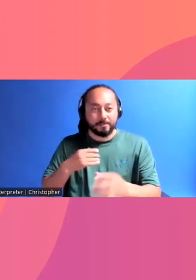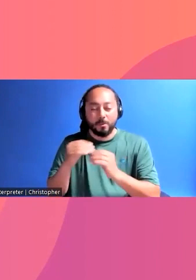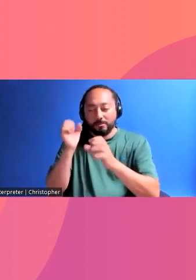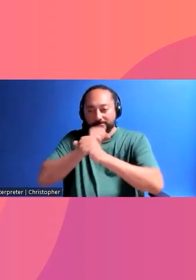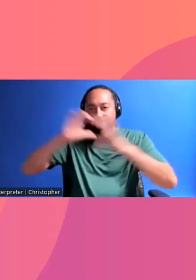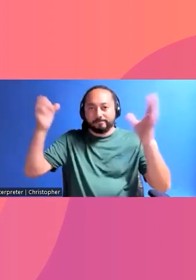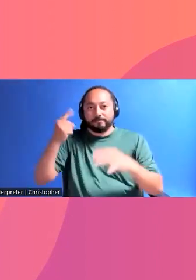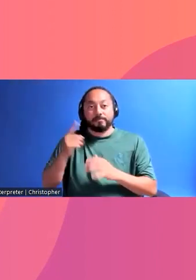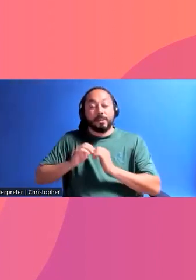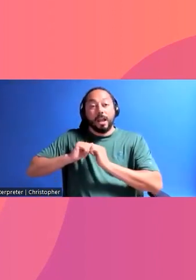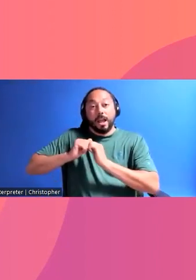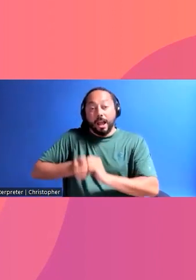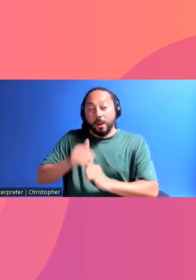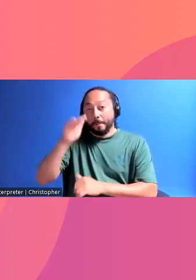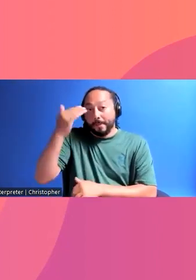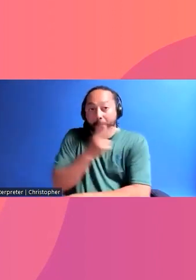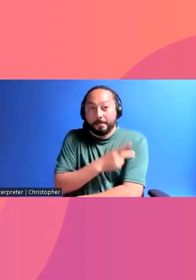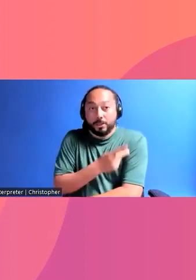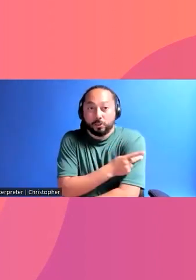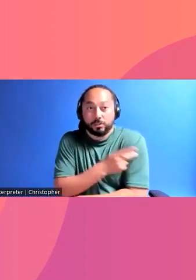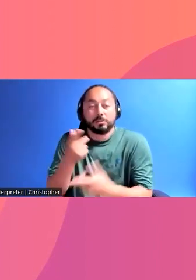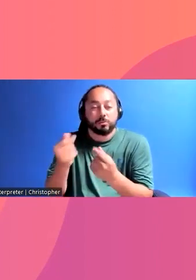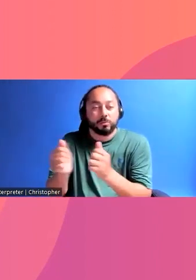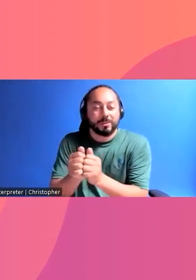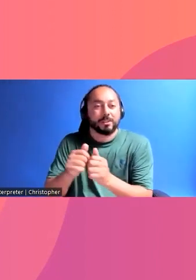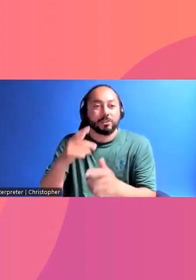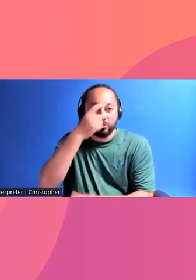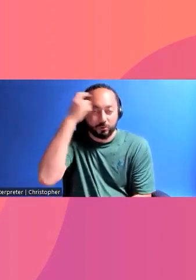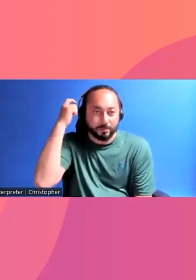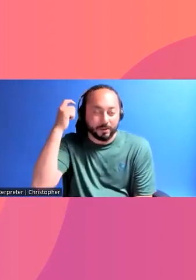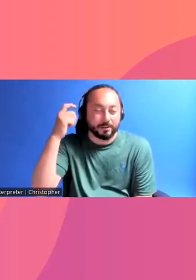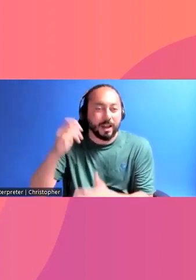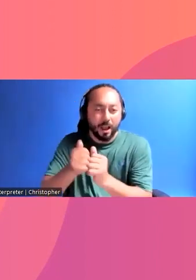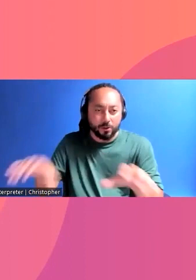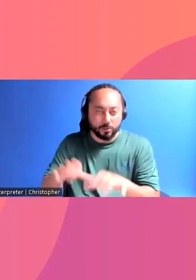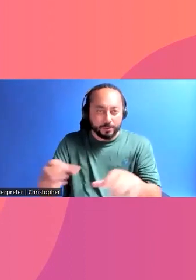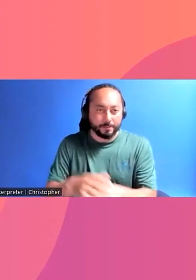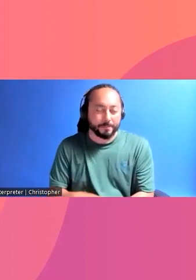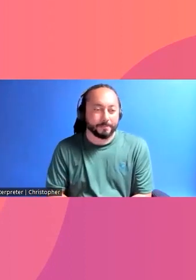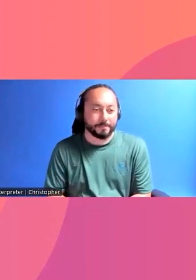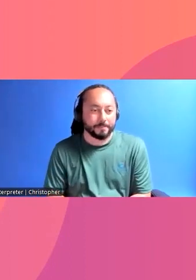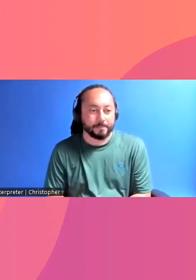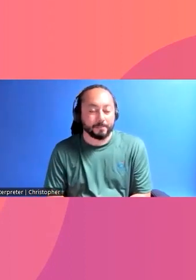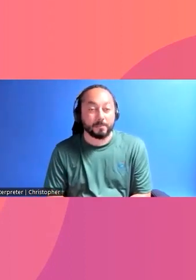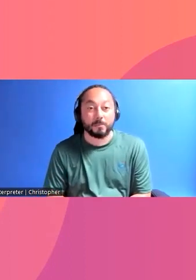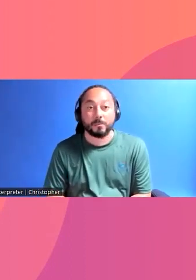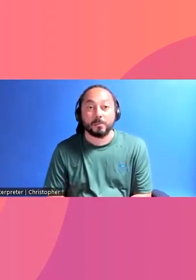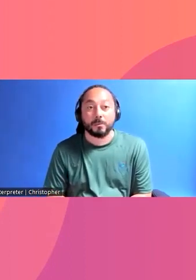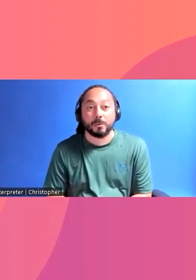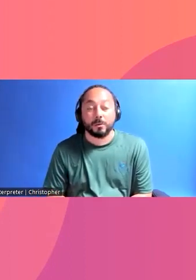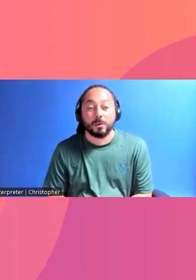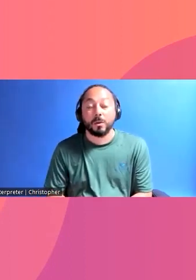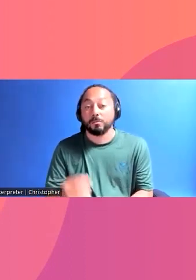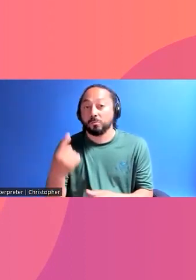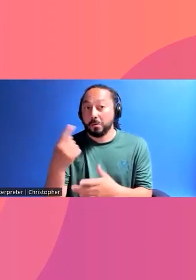a montré comment les patients noirs ayant un TC se portaient. Par exemple, une étude a rapporté que les